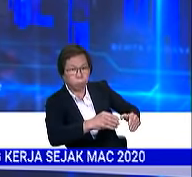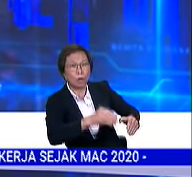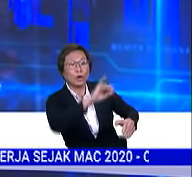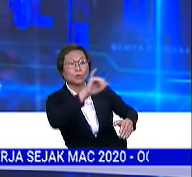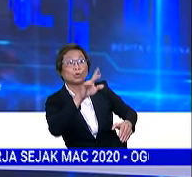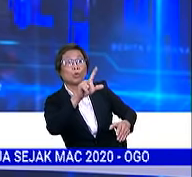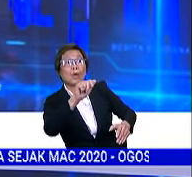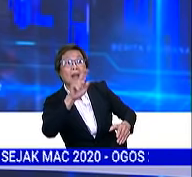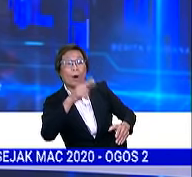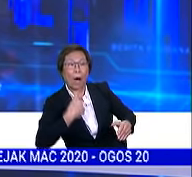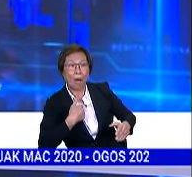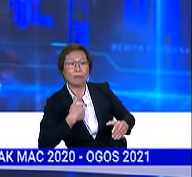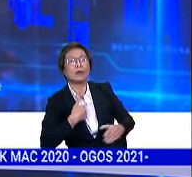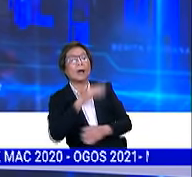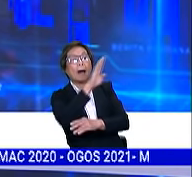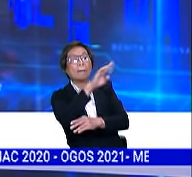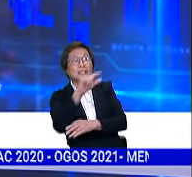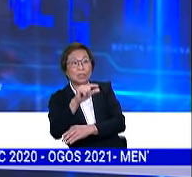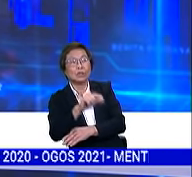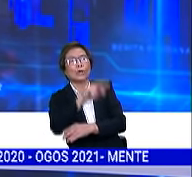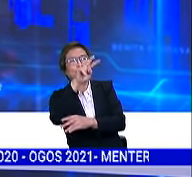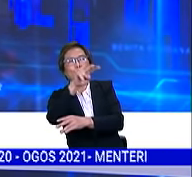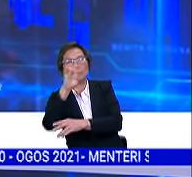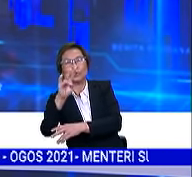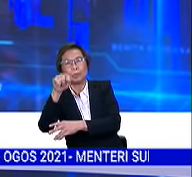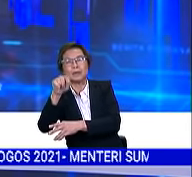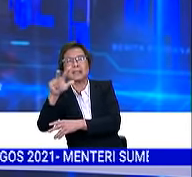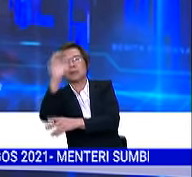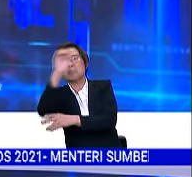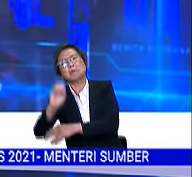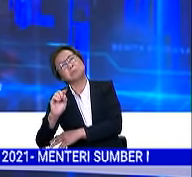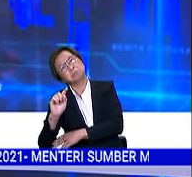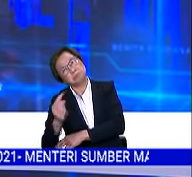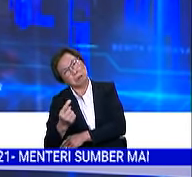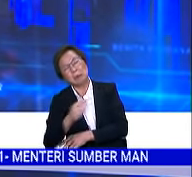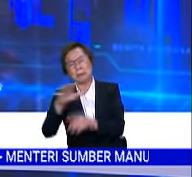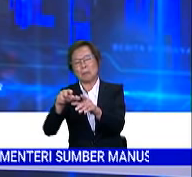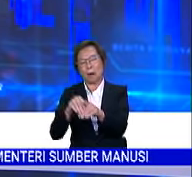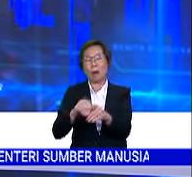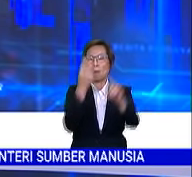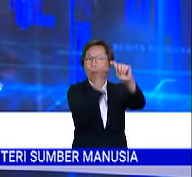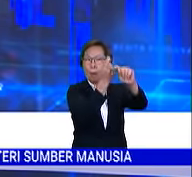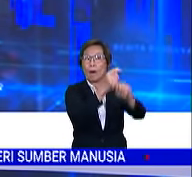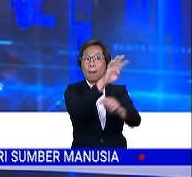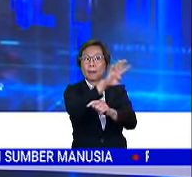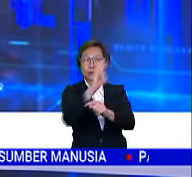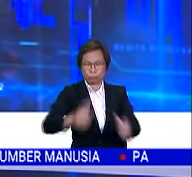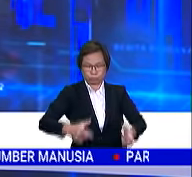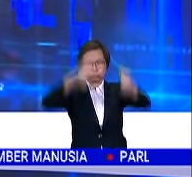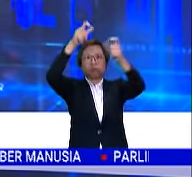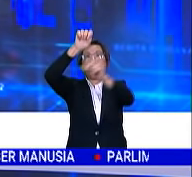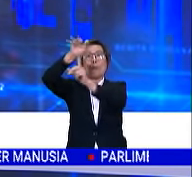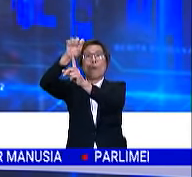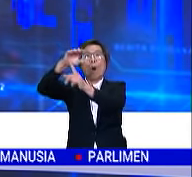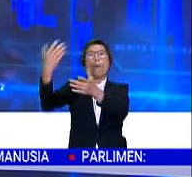Julau yang mempunyai liputan 4G hanya 27.34%. Ini termasuk membina 47 menara